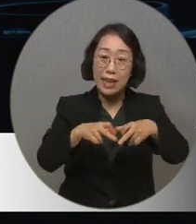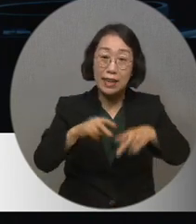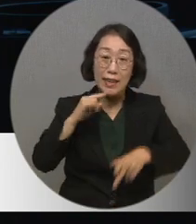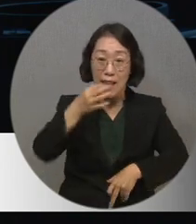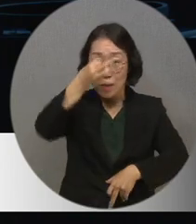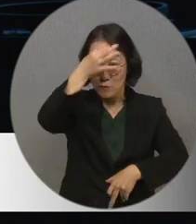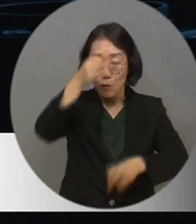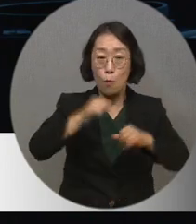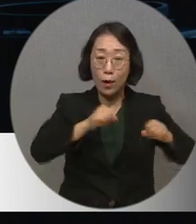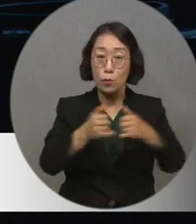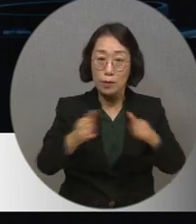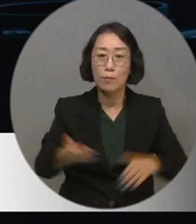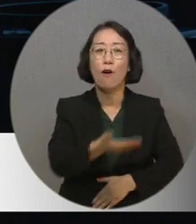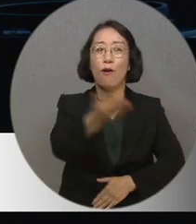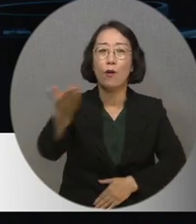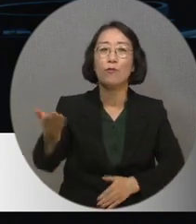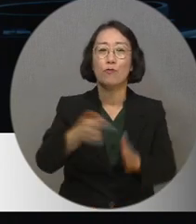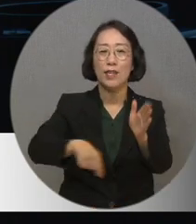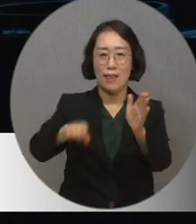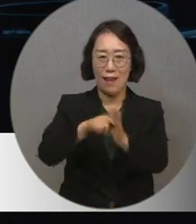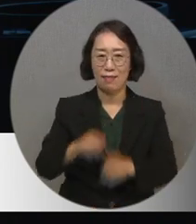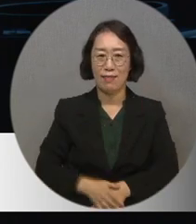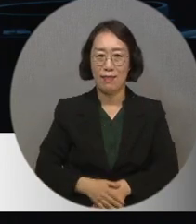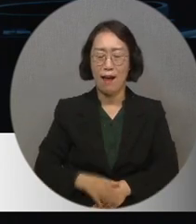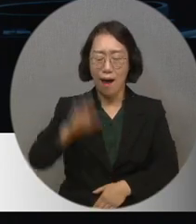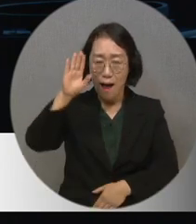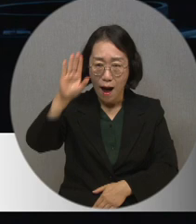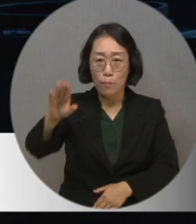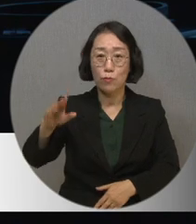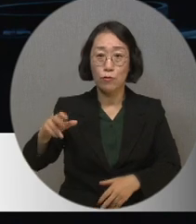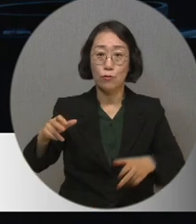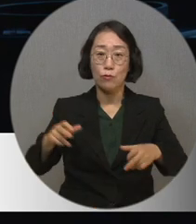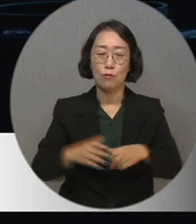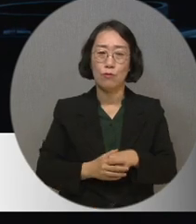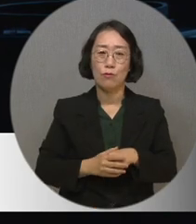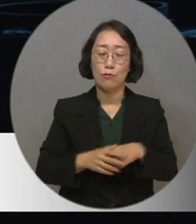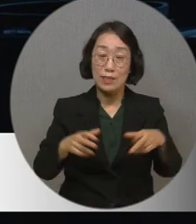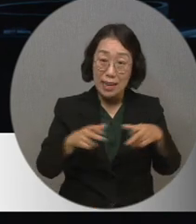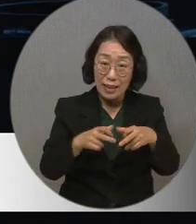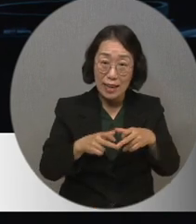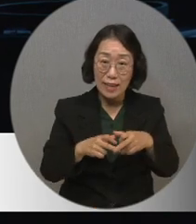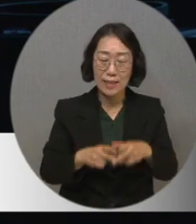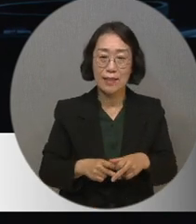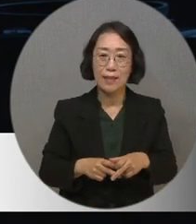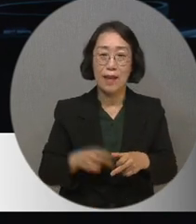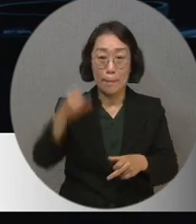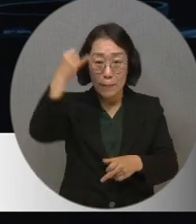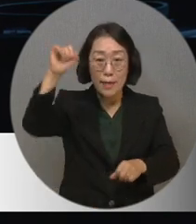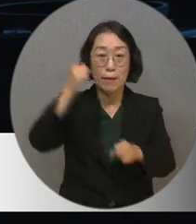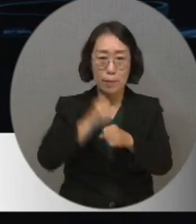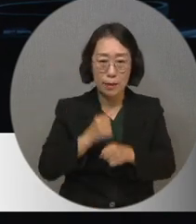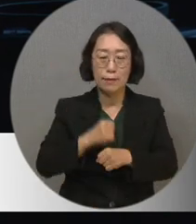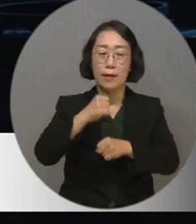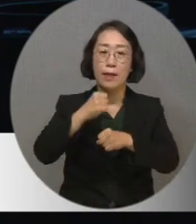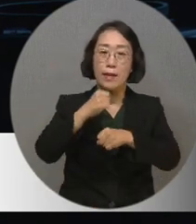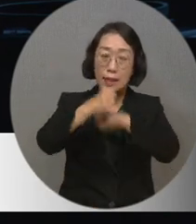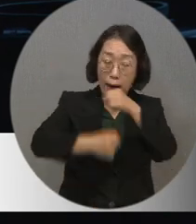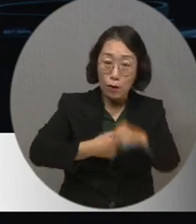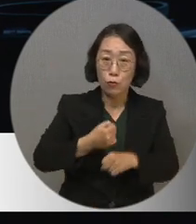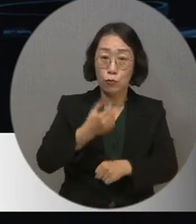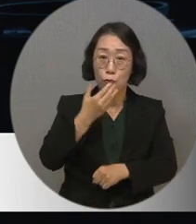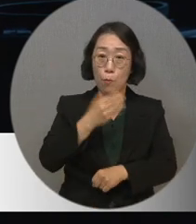여러분들이 주인공입니다. 앞으로 장애인의 창작과 향유, 접근성을 모두 갖춘